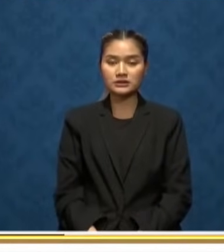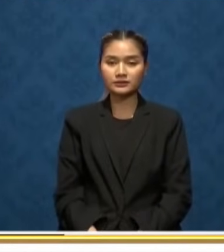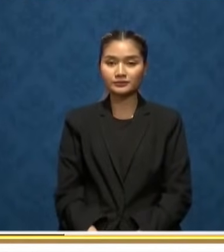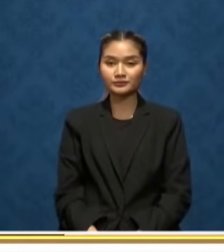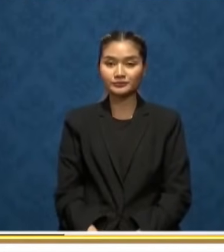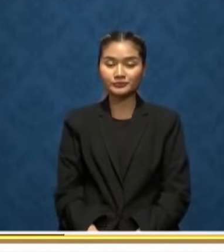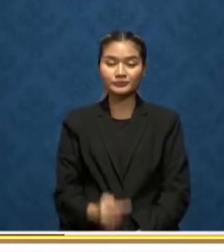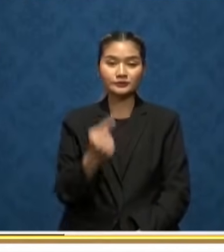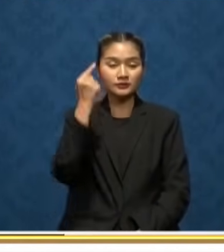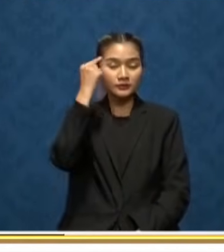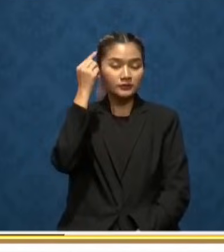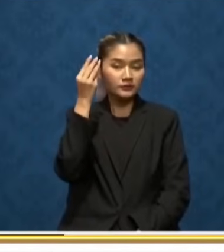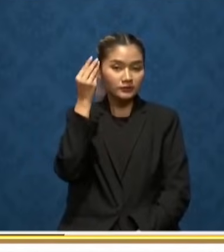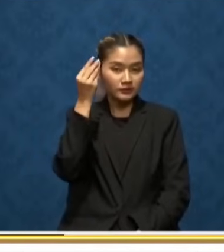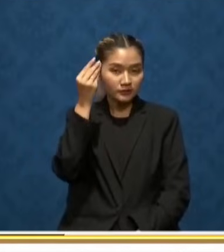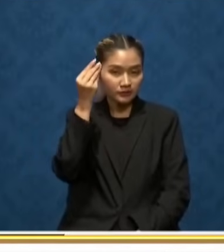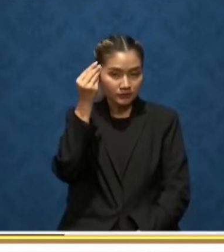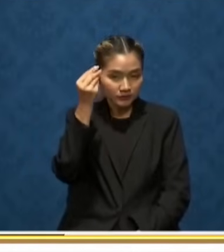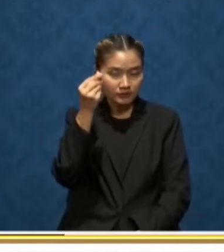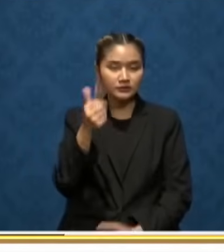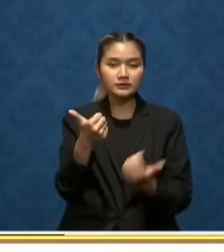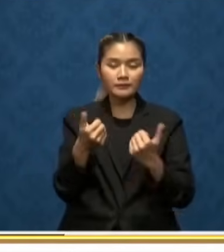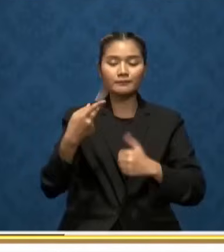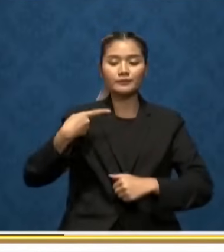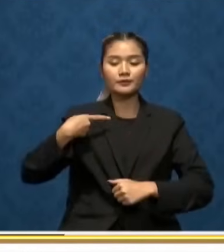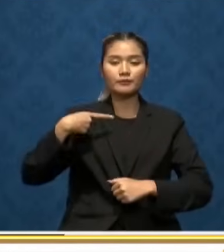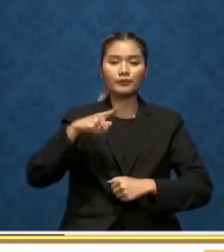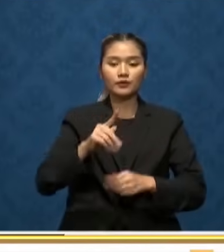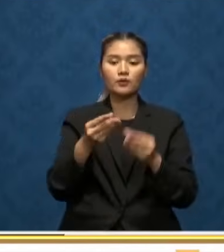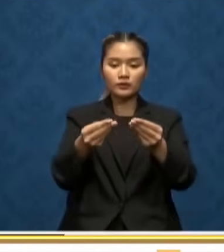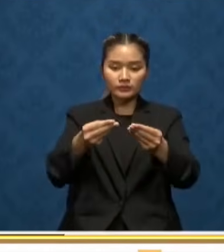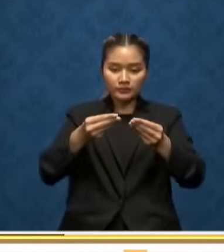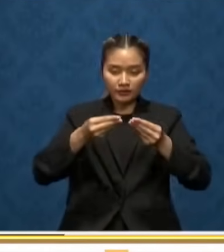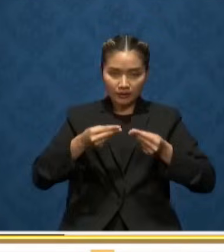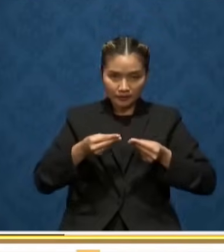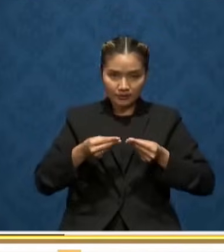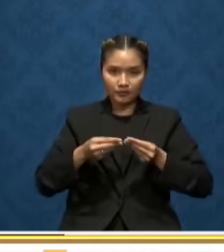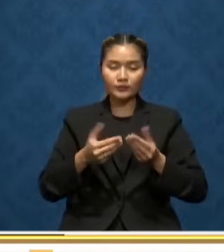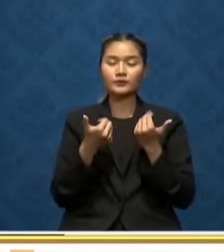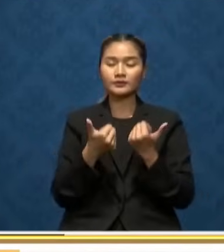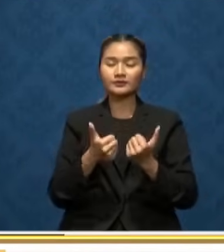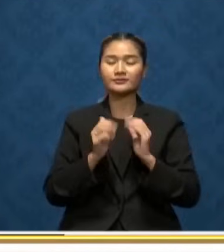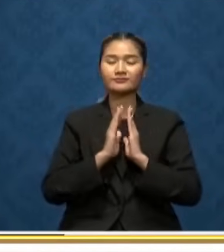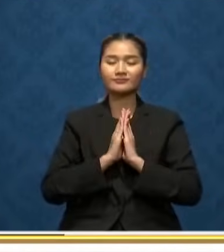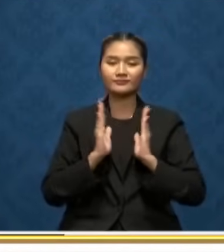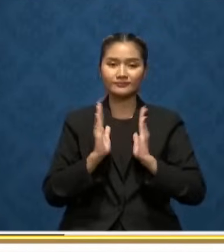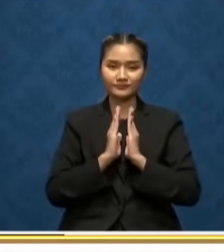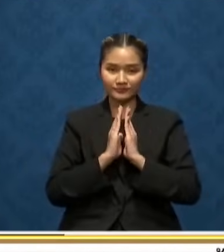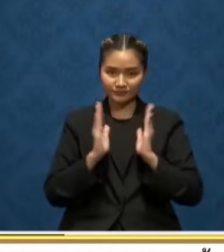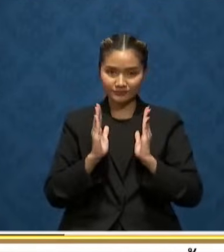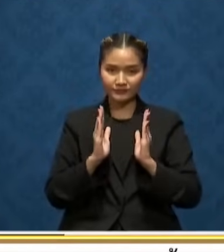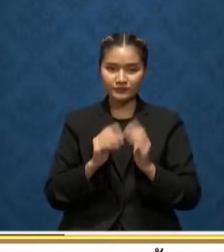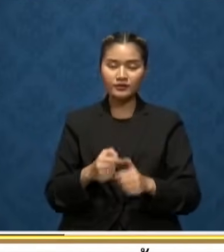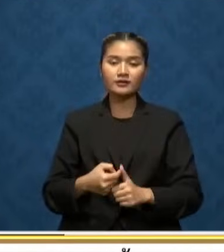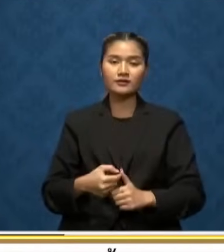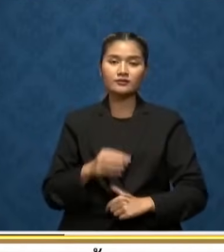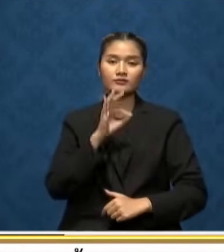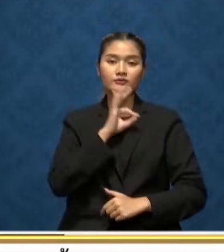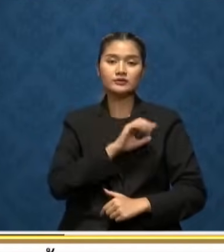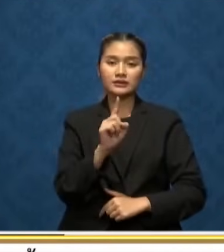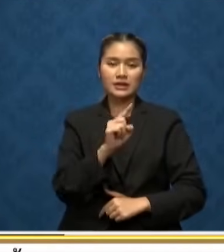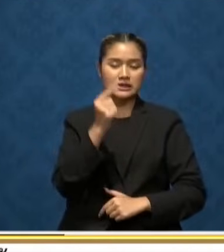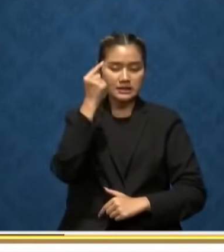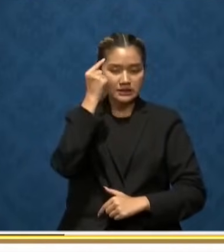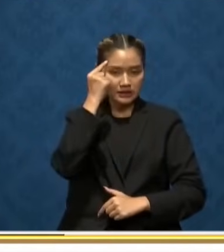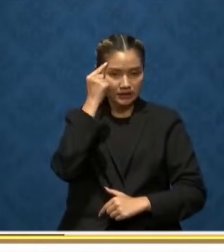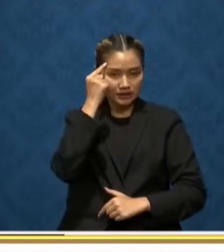ข้อคิดความเห็นของท่านทั้งหลายผมว่าเป็นประโยชน์นะครับก็ต้องกราบขอบพระคุณแล้วก็สัญญาว่าจะปรับปรุง